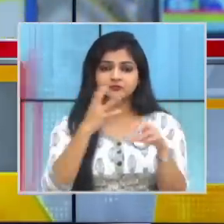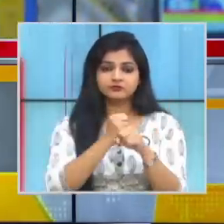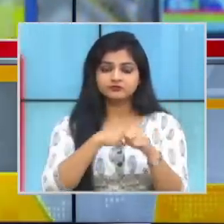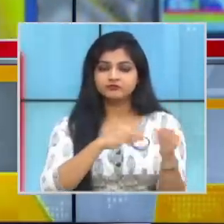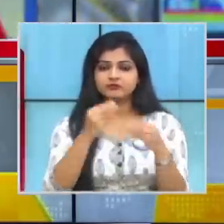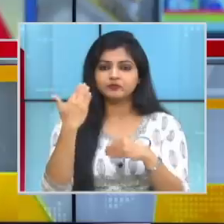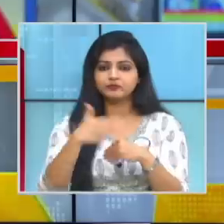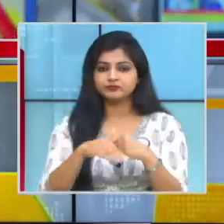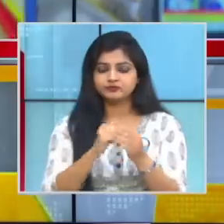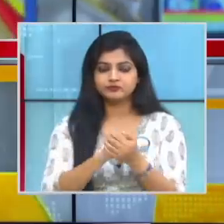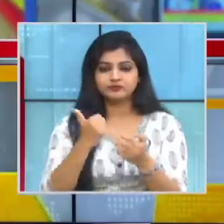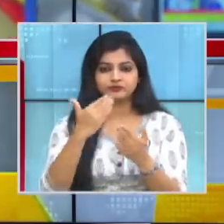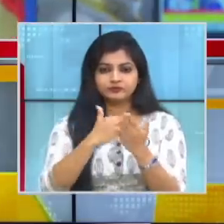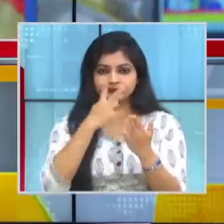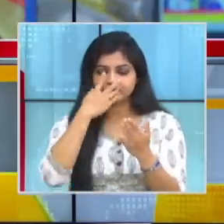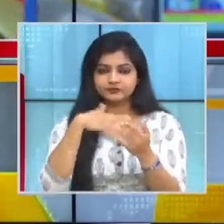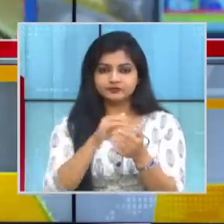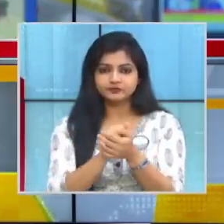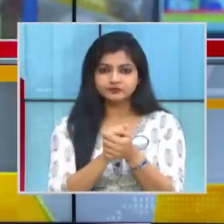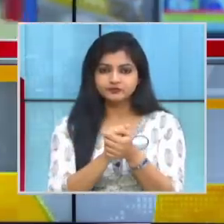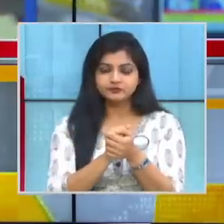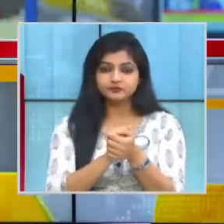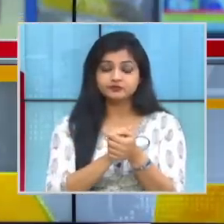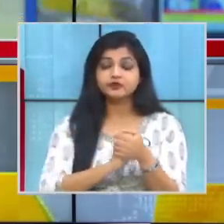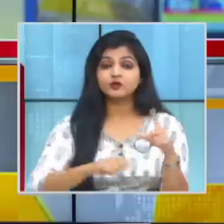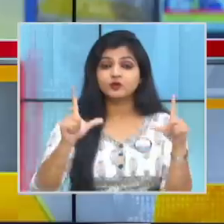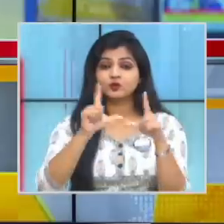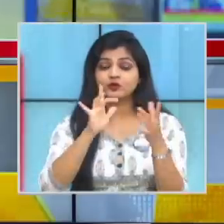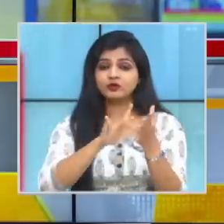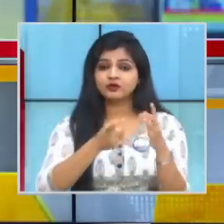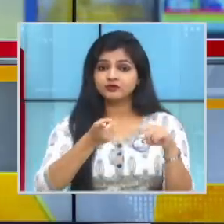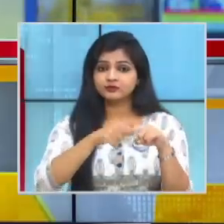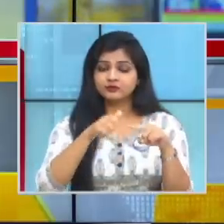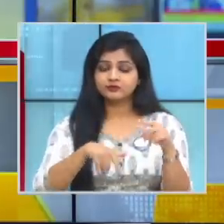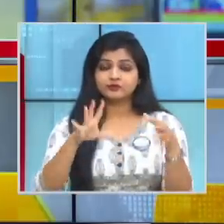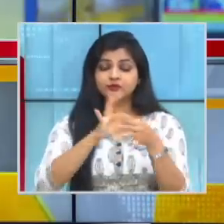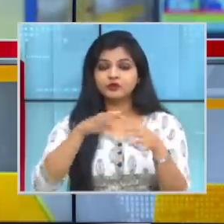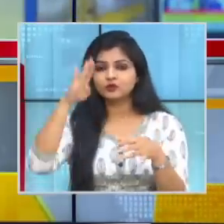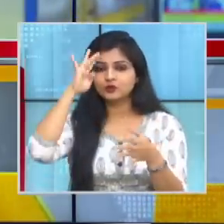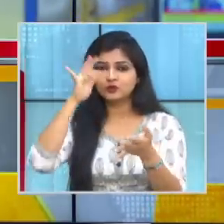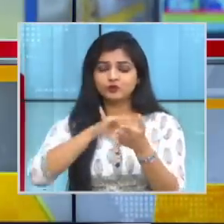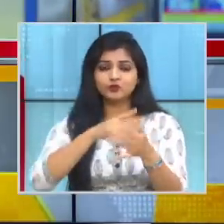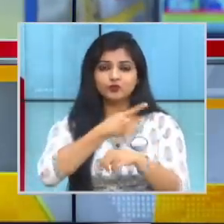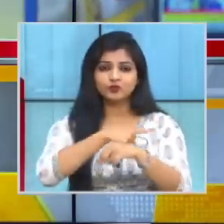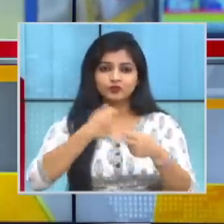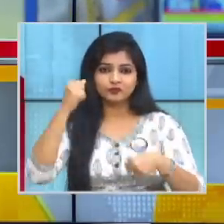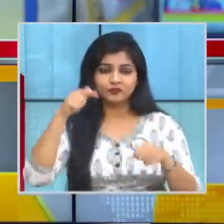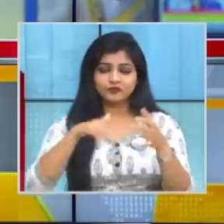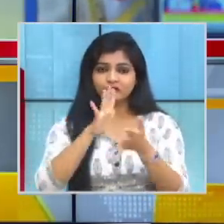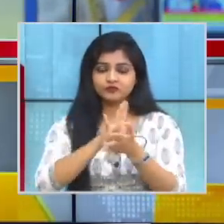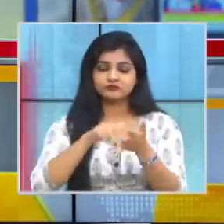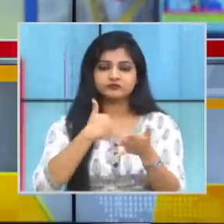പ്രതികരിച്ചത്. മറ്റൊരു റിപ്പോർട്ടിലേക്ക്. വയനാട് ദുരന്തത്തിന്റെ പശ്ചാത്തലത്തിൽ തൃശൂരിലെ പുലികളി ഒഴിവാക്കി. തൃശൂർ കോർപ്പറേഷന്റേതാണ്